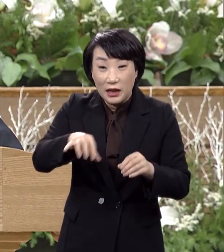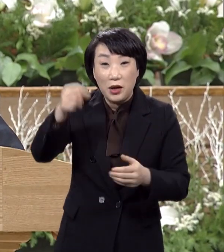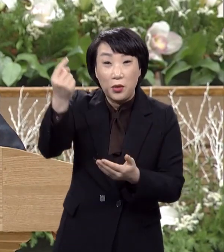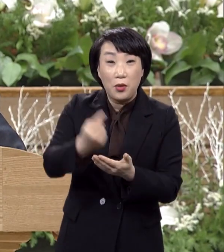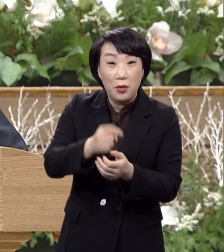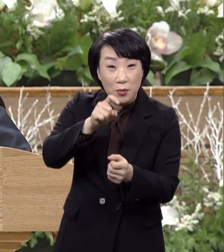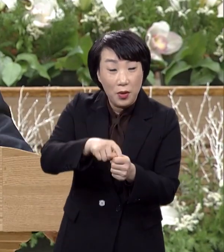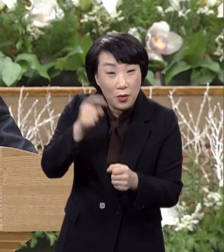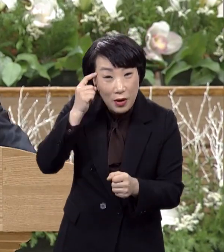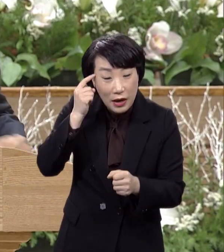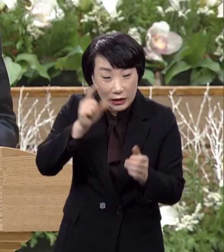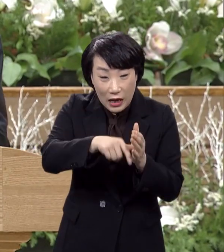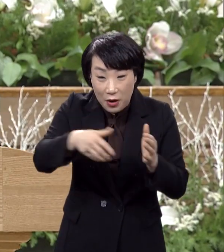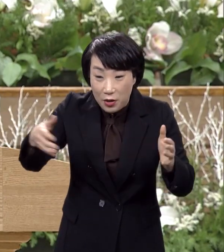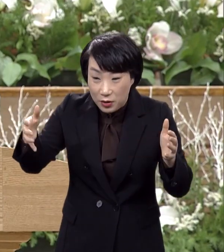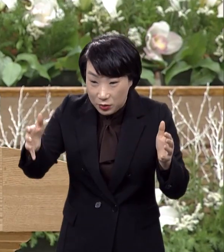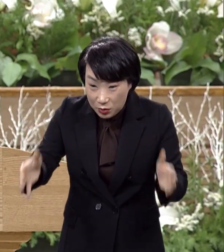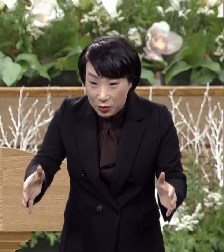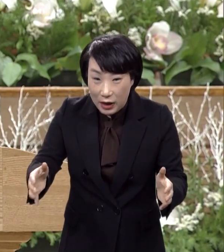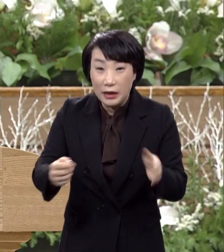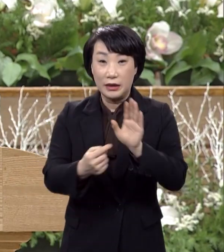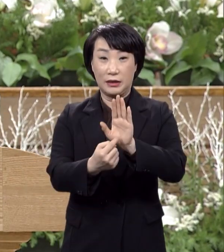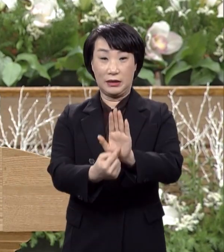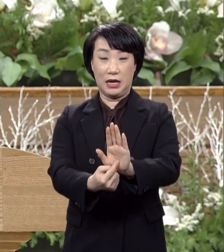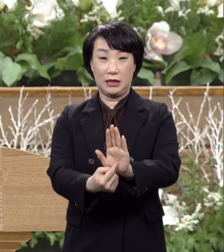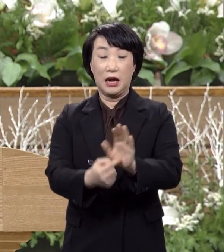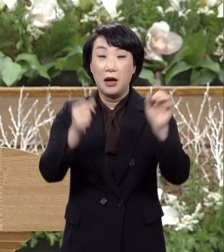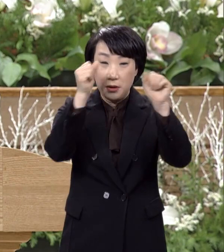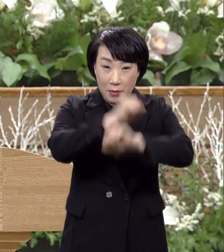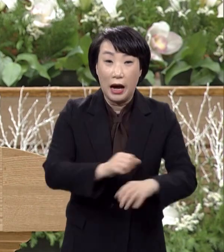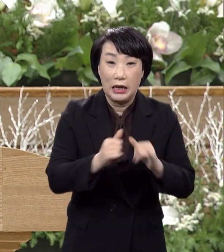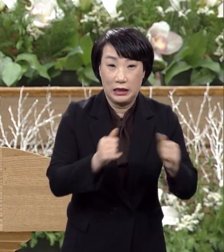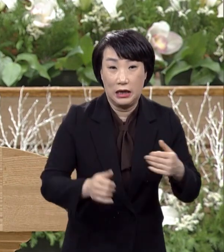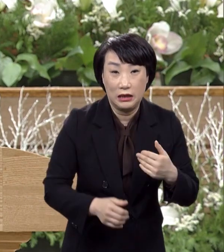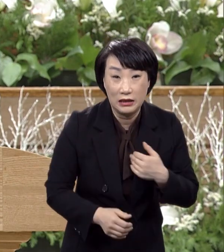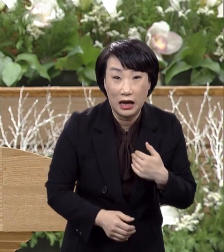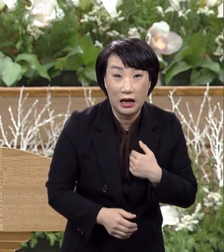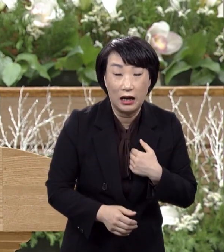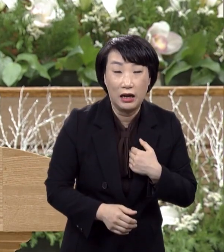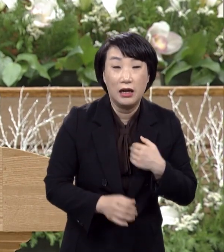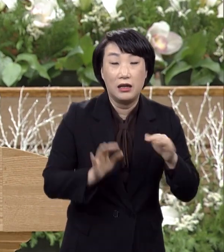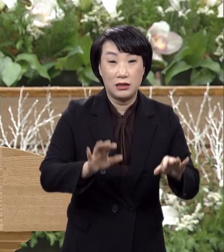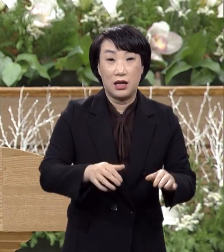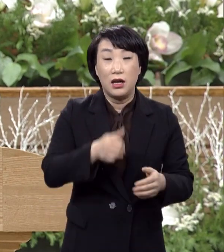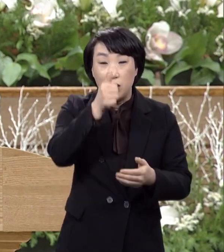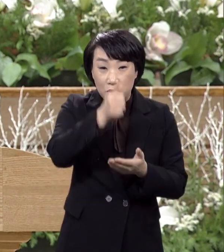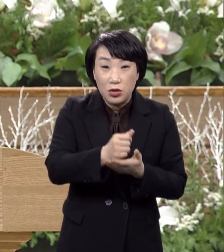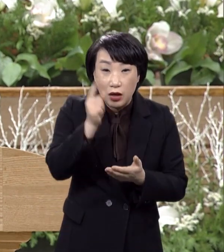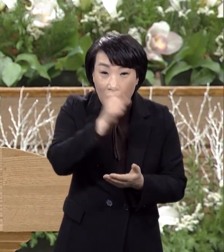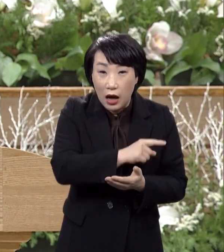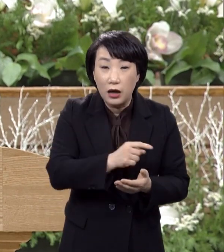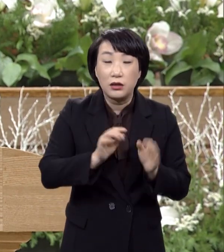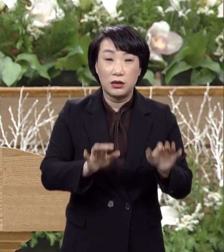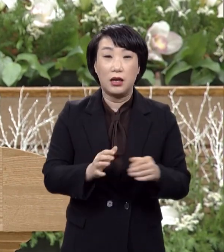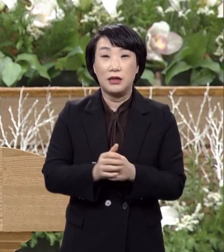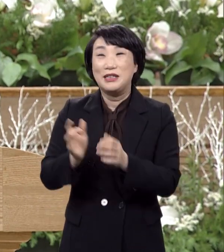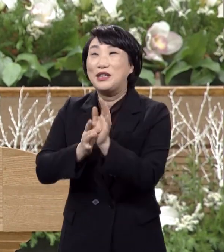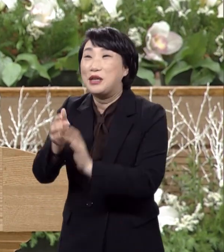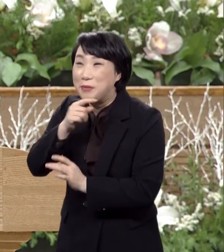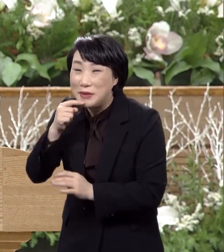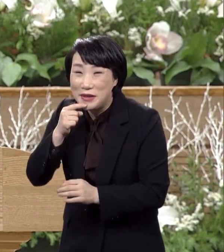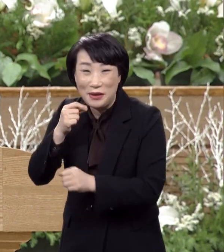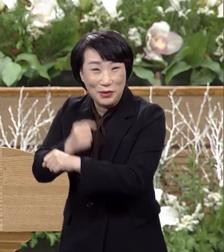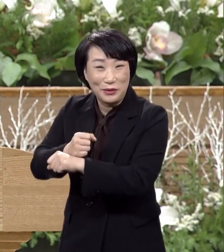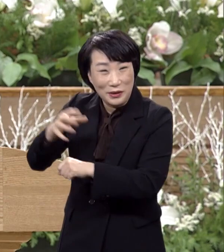것은 세월 속에서 드러난 멸망할 인간이 죄악을 예수의